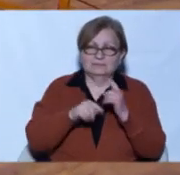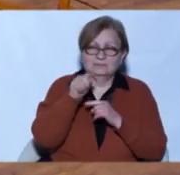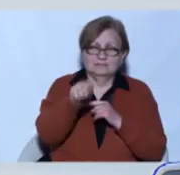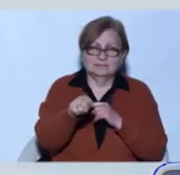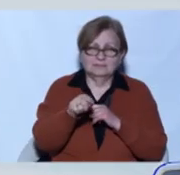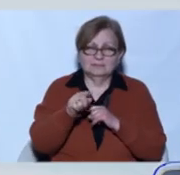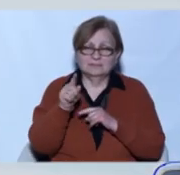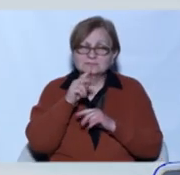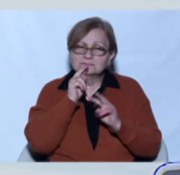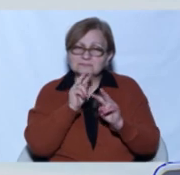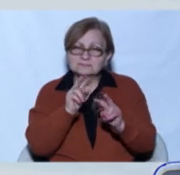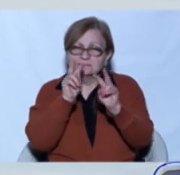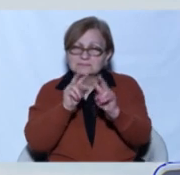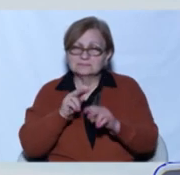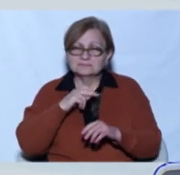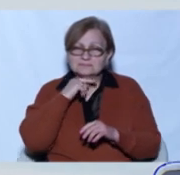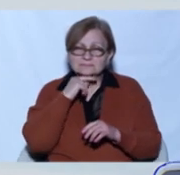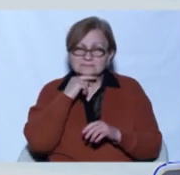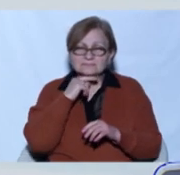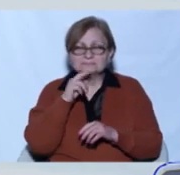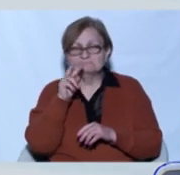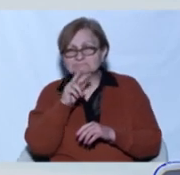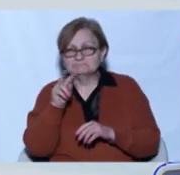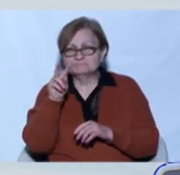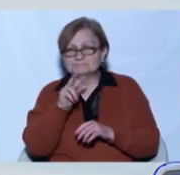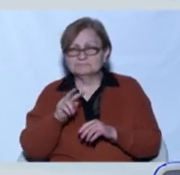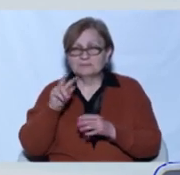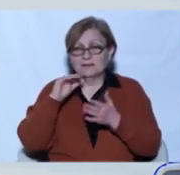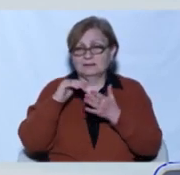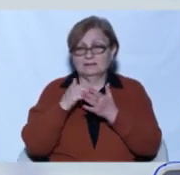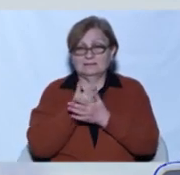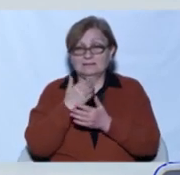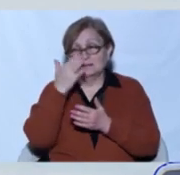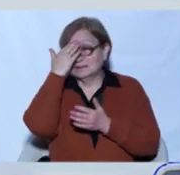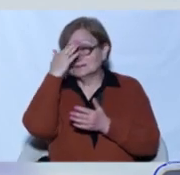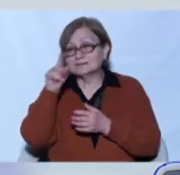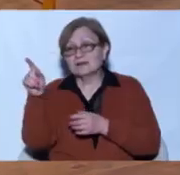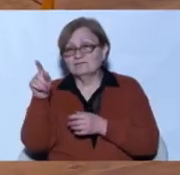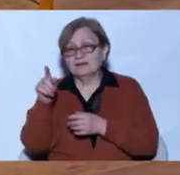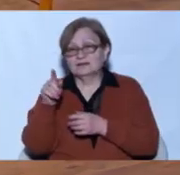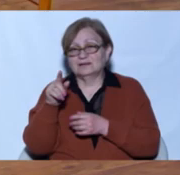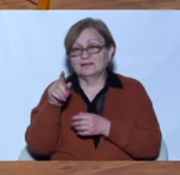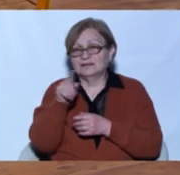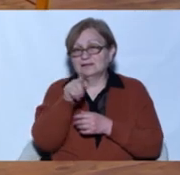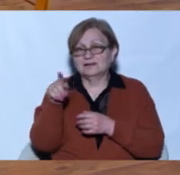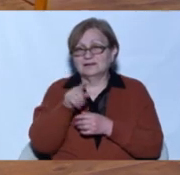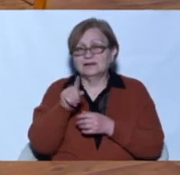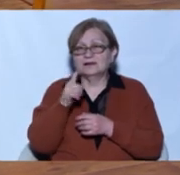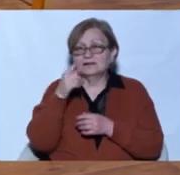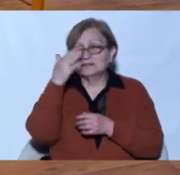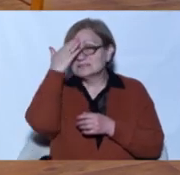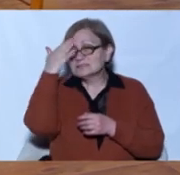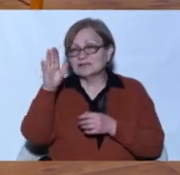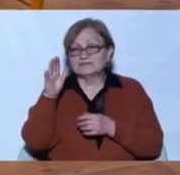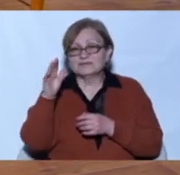რომ დავაკვირდეთ, სხვისი თვალით შევხედოთ, სხვისი თვალით წავიკითხოთ, რატო ვამბობ სხვისი